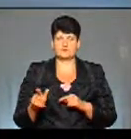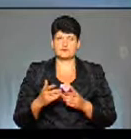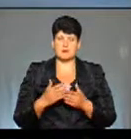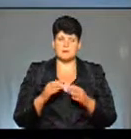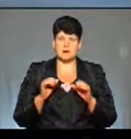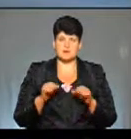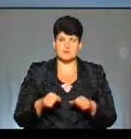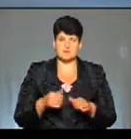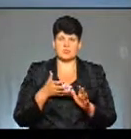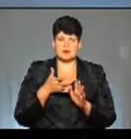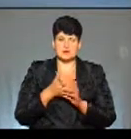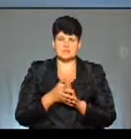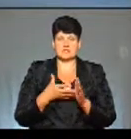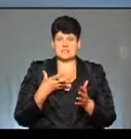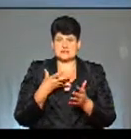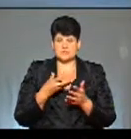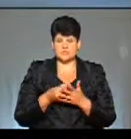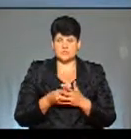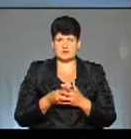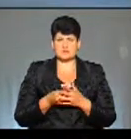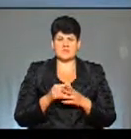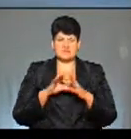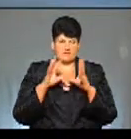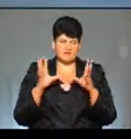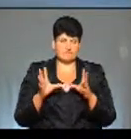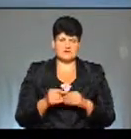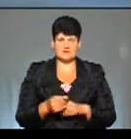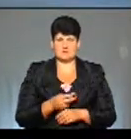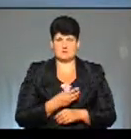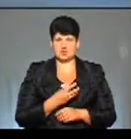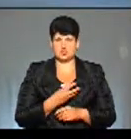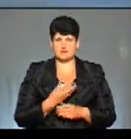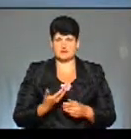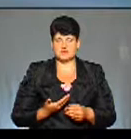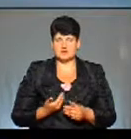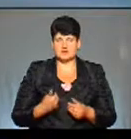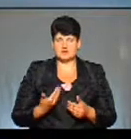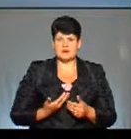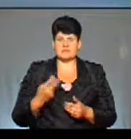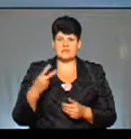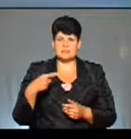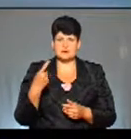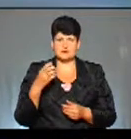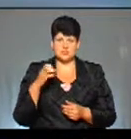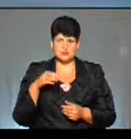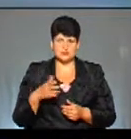право реалізувати свої взагалі всі бажання в житті. Ми живемо в 21 сторіччі і,